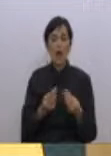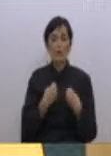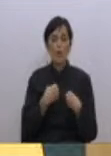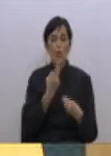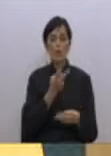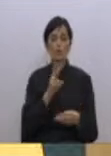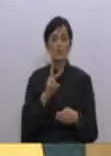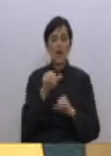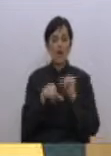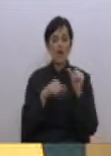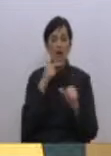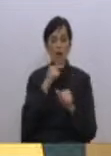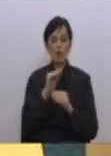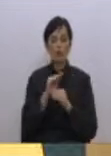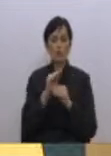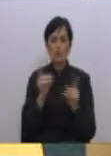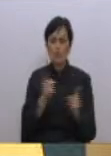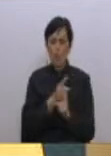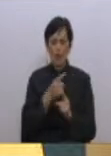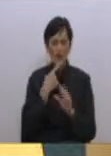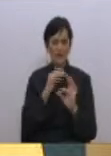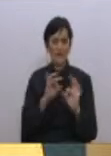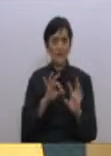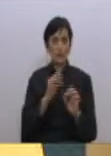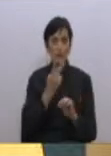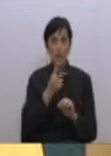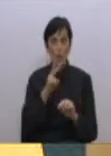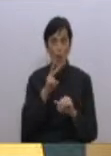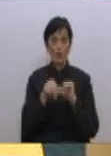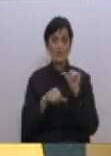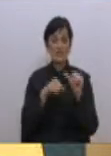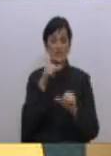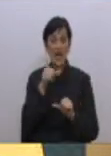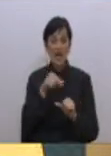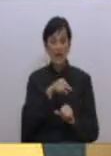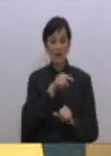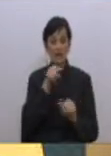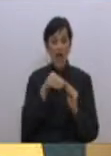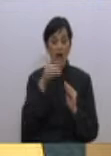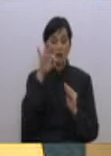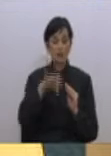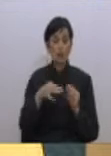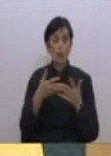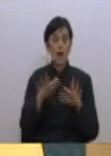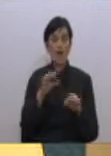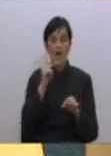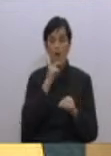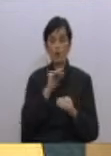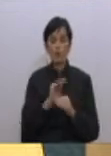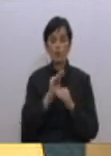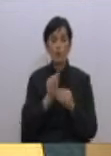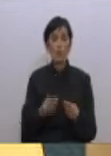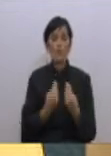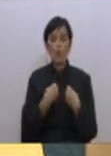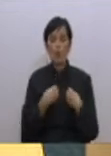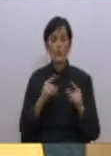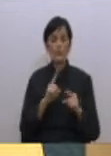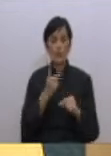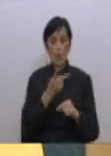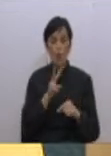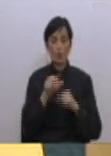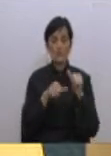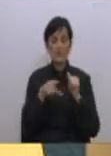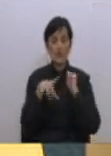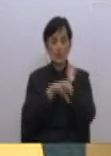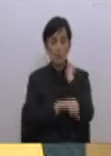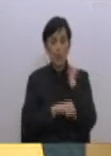Ozdauritlis, economul Zad, Zalin Moklet Getwit, Ozdauritz Elshi, 8% metma, economul Zdam Moksarom, Ozdauritlis Volos,